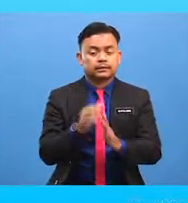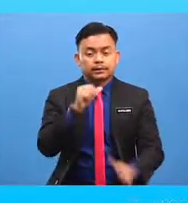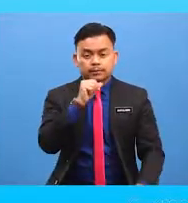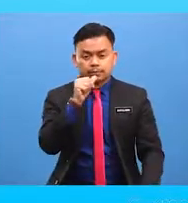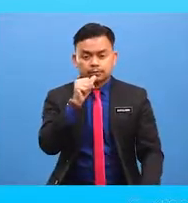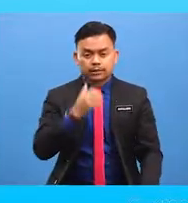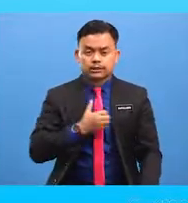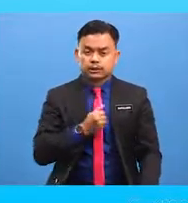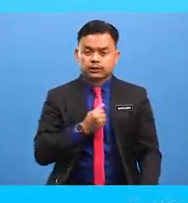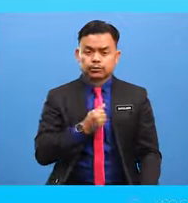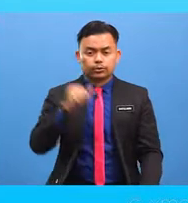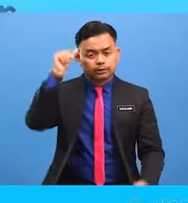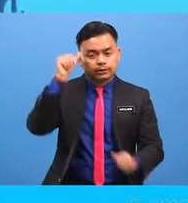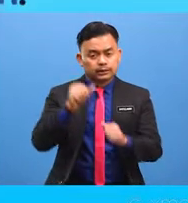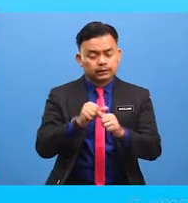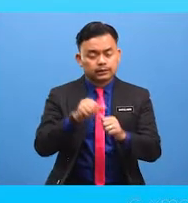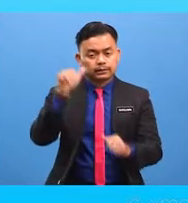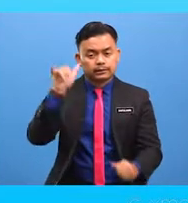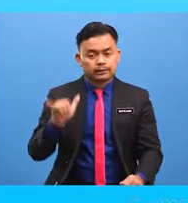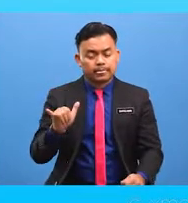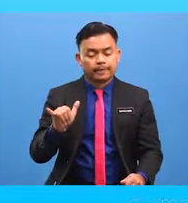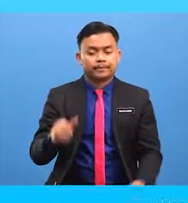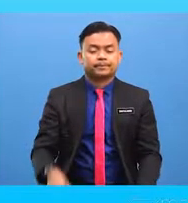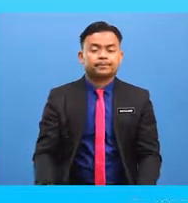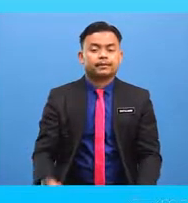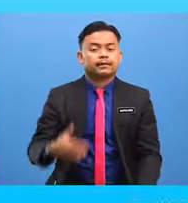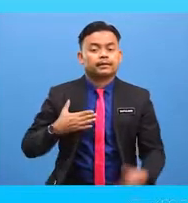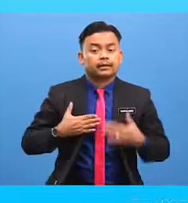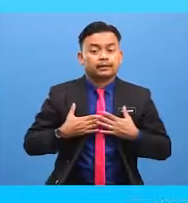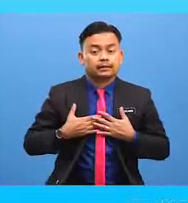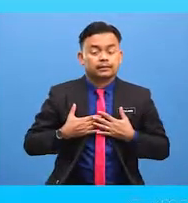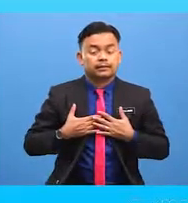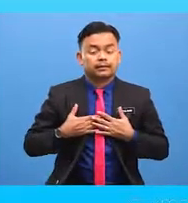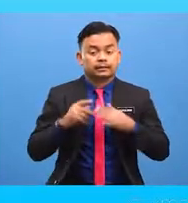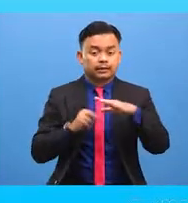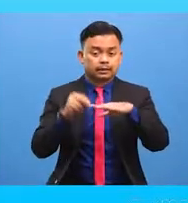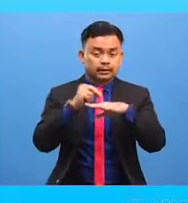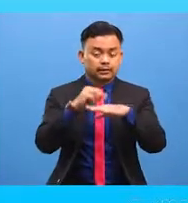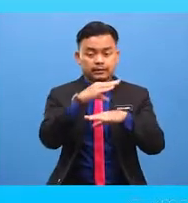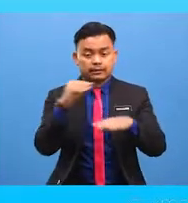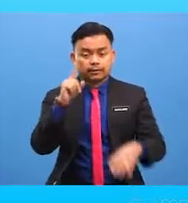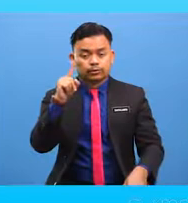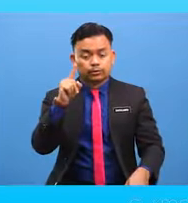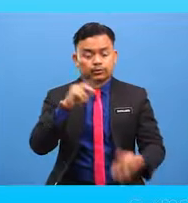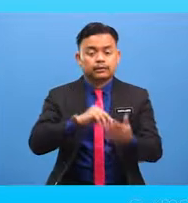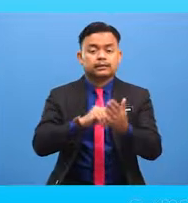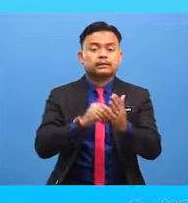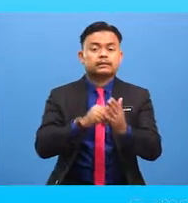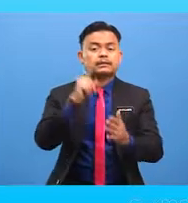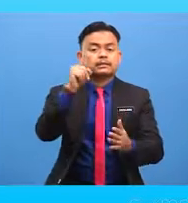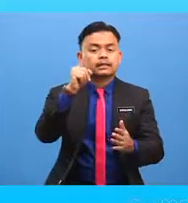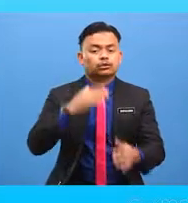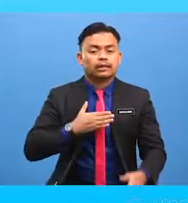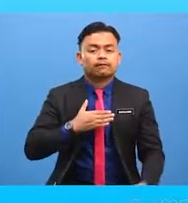jantung. Ingat ya, pergerakan dada naik dan turun dikira sebagai satu kali